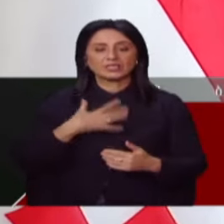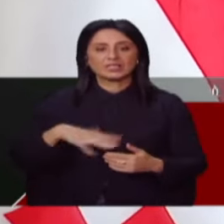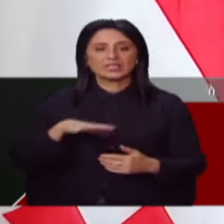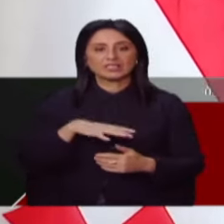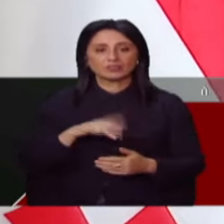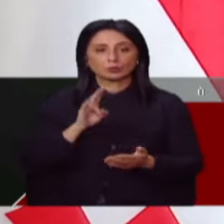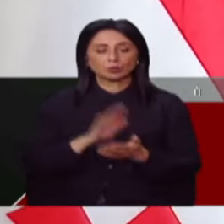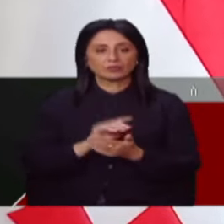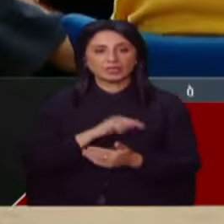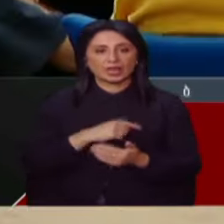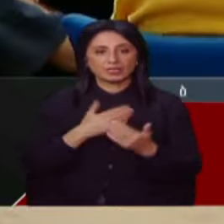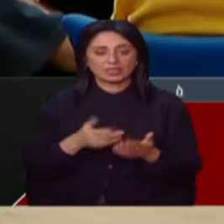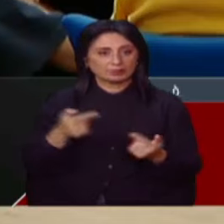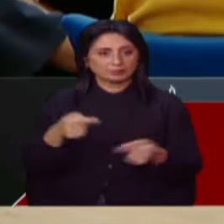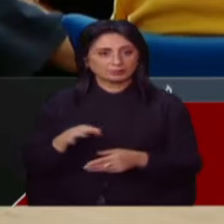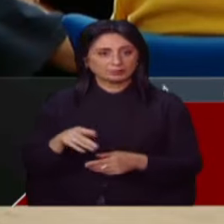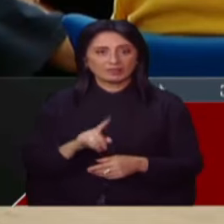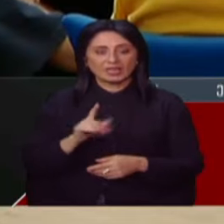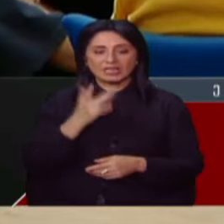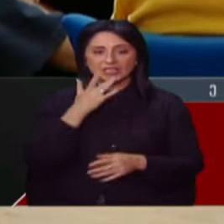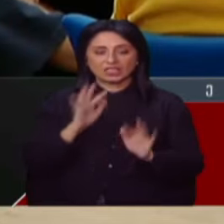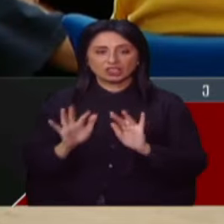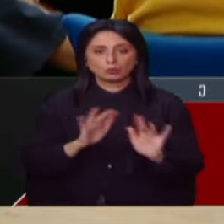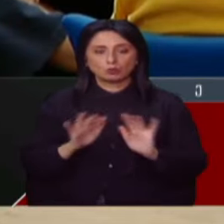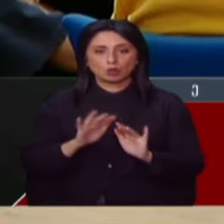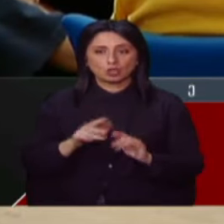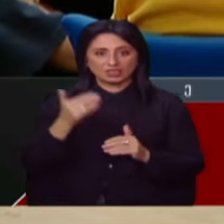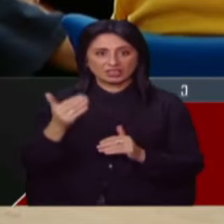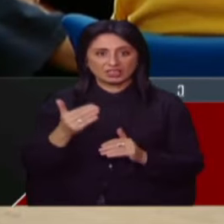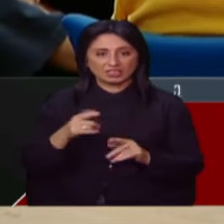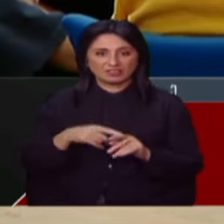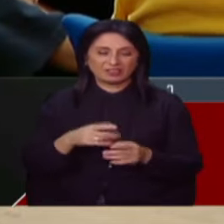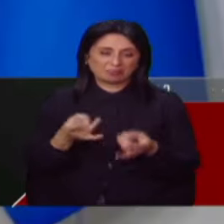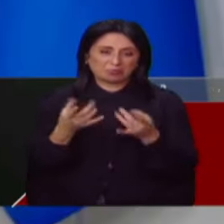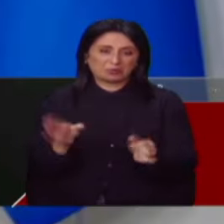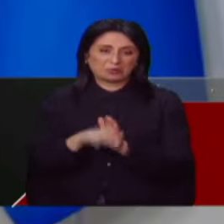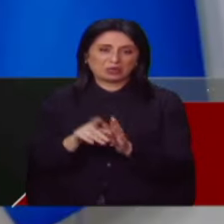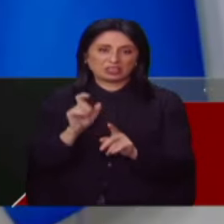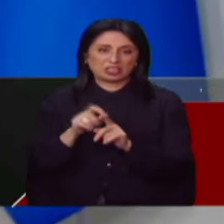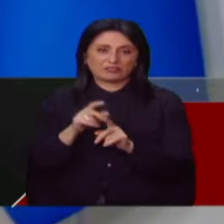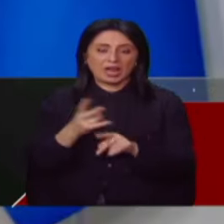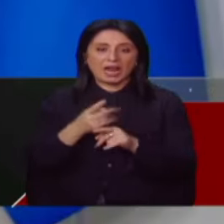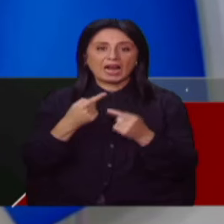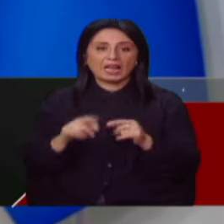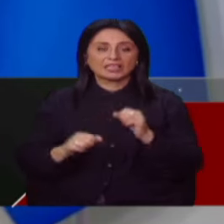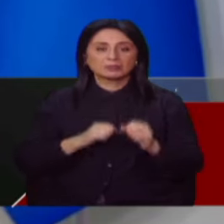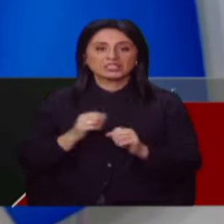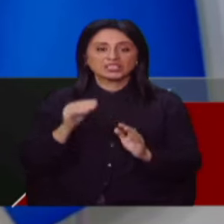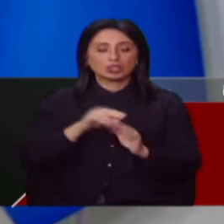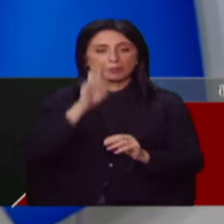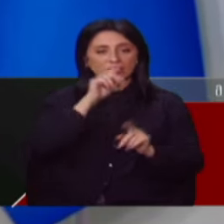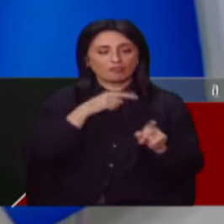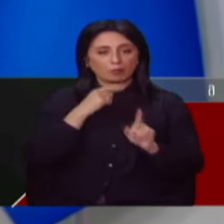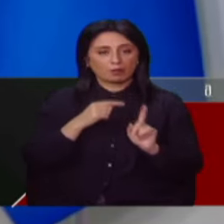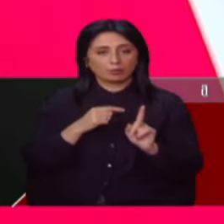საქართველოს მუდმივად ახასიათებდა. ის რაც ნაციონალური მოძრაობისთვის უწყინარი განცხადება, რადიკალიზმის შემოტანის მცდელობა ამ